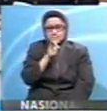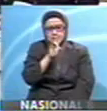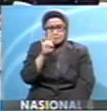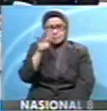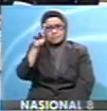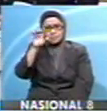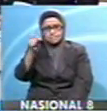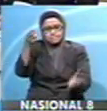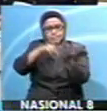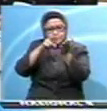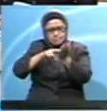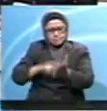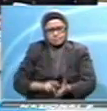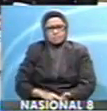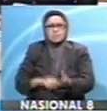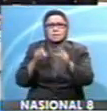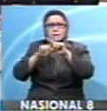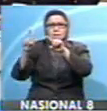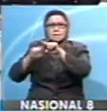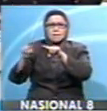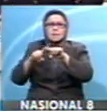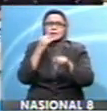dicatat melibatkan pelbagai